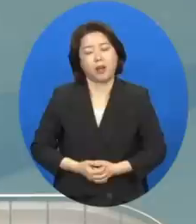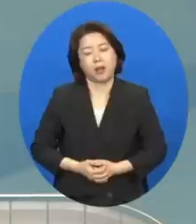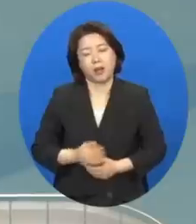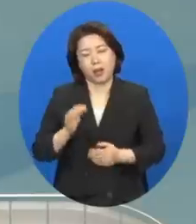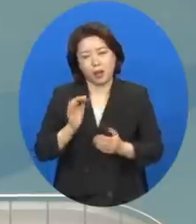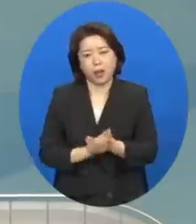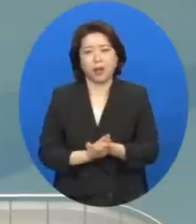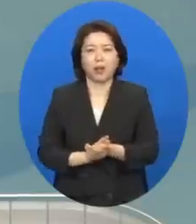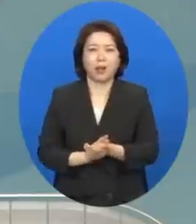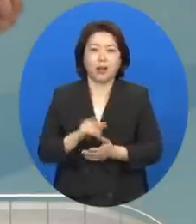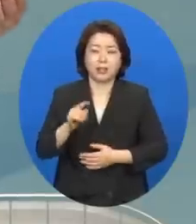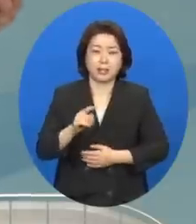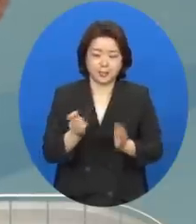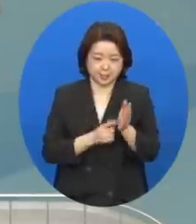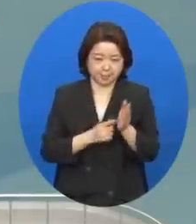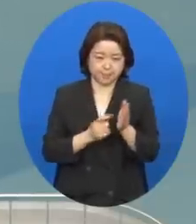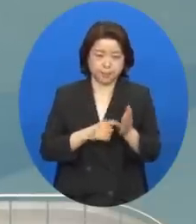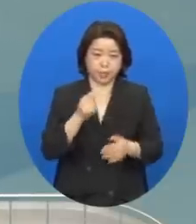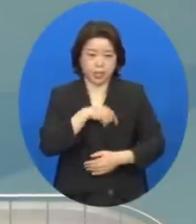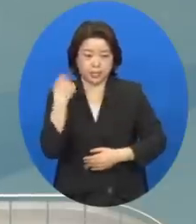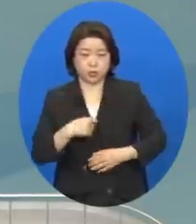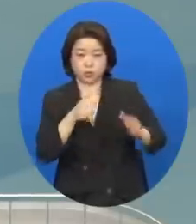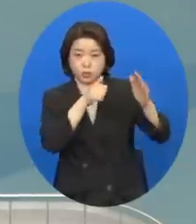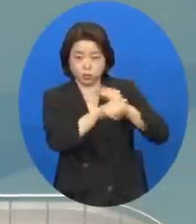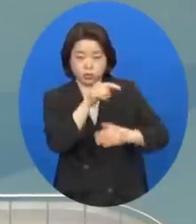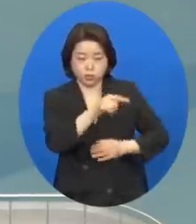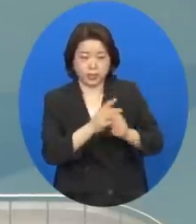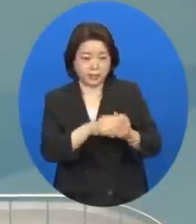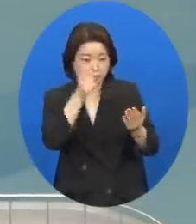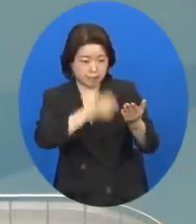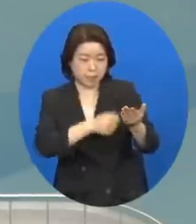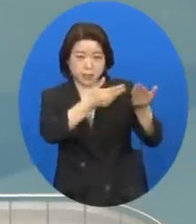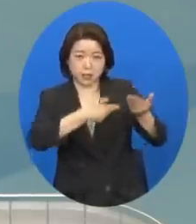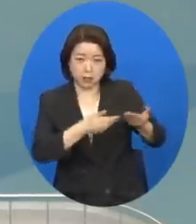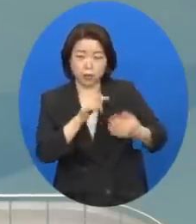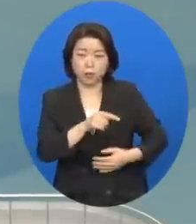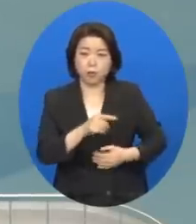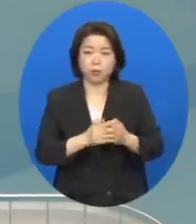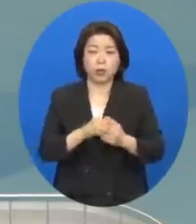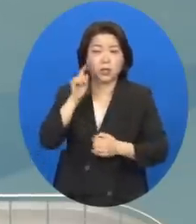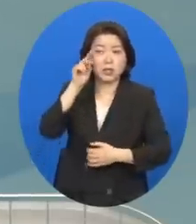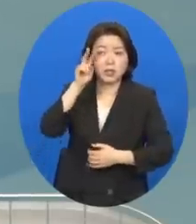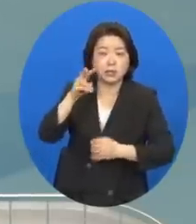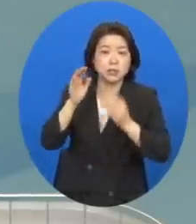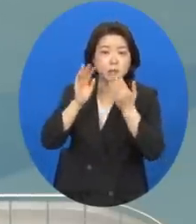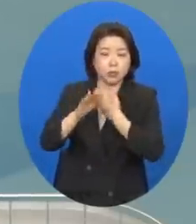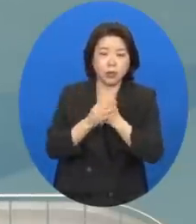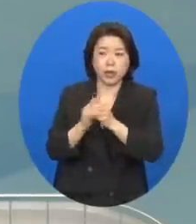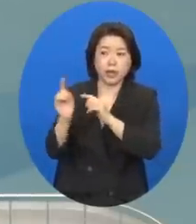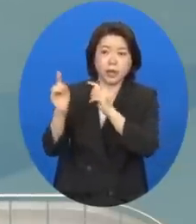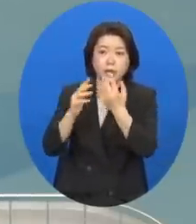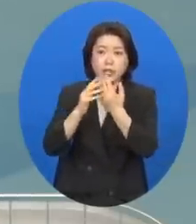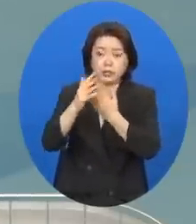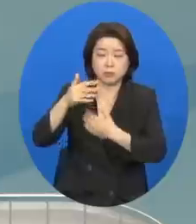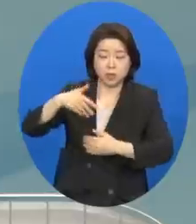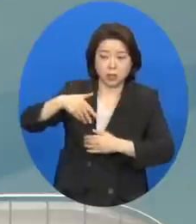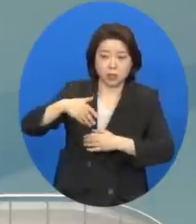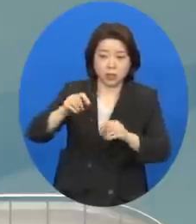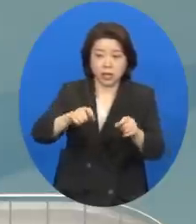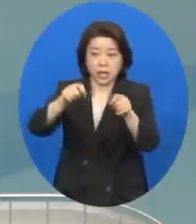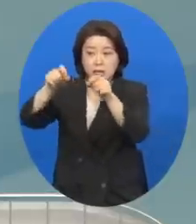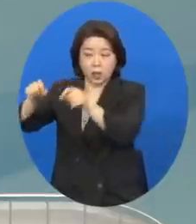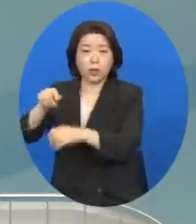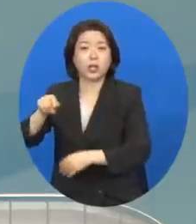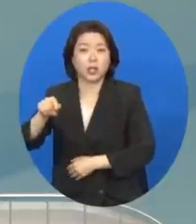거잖아요. 다시 급히 중국 대사관 가서 비자를 받고 이제 이틀 뒤에 집회가 연기가